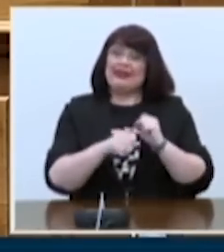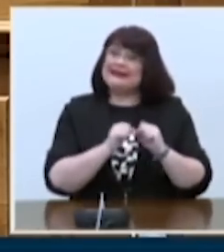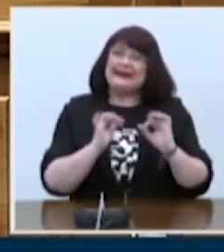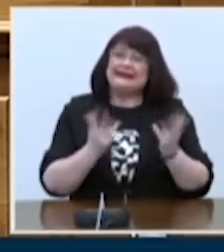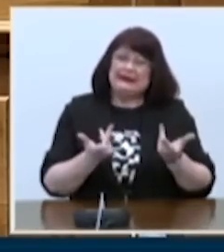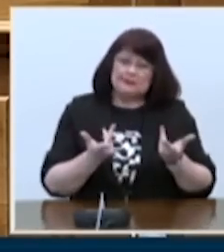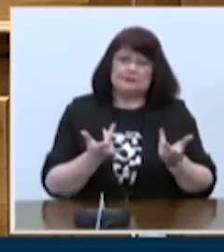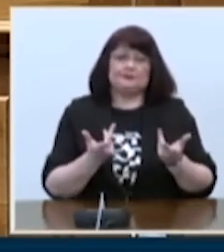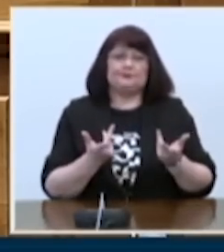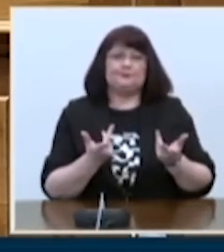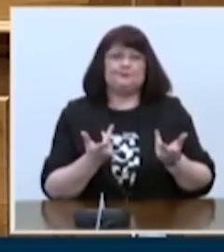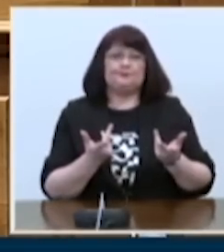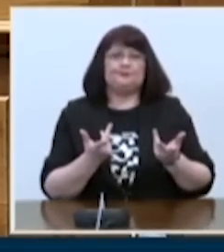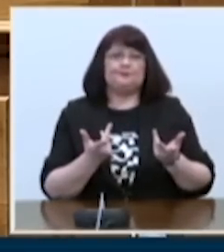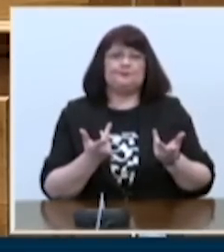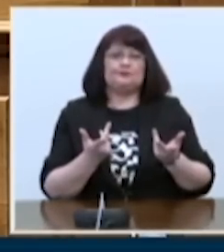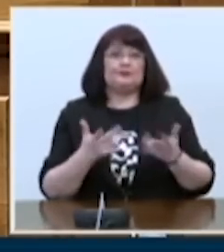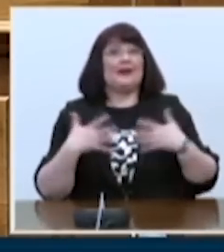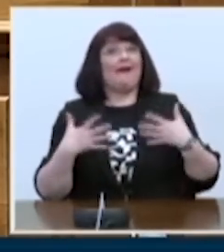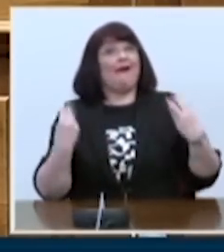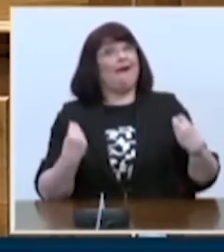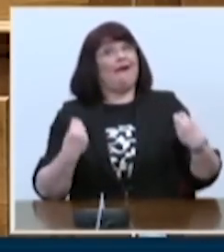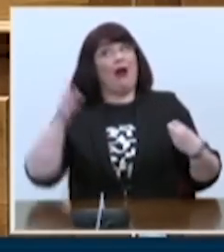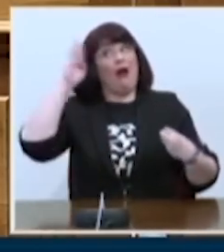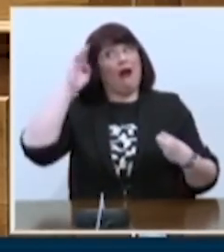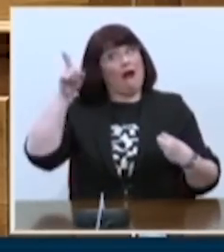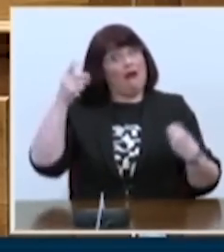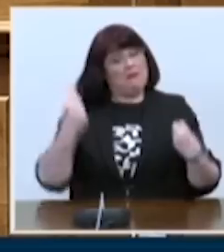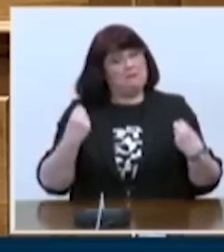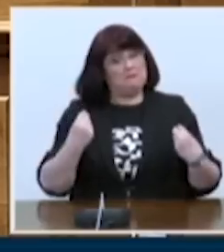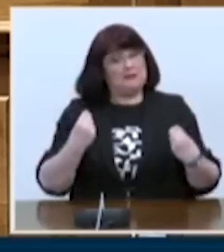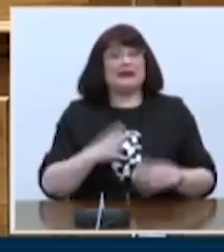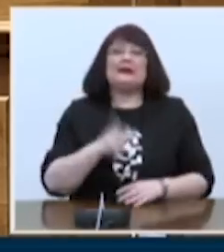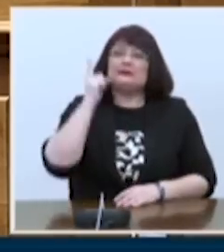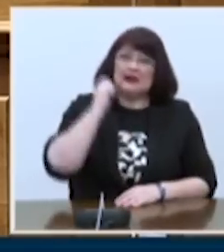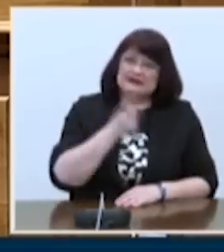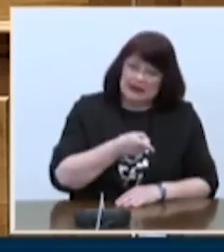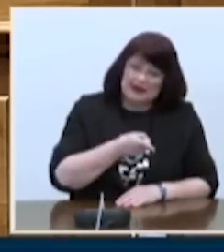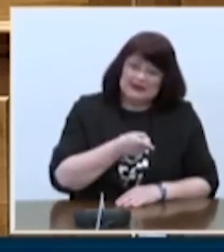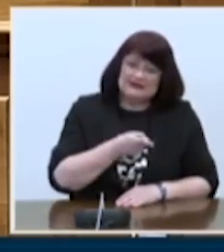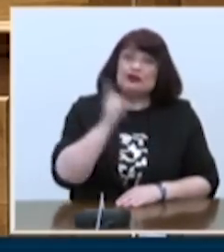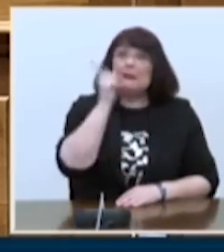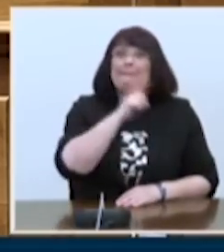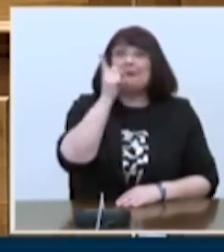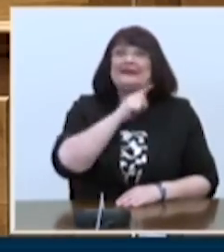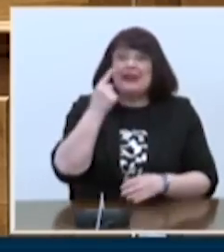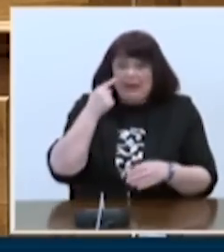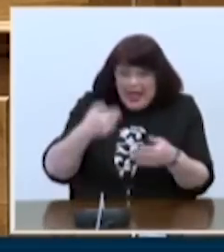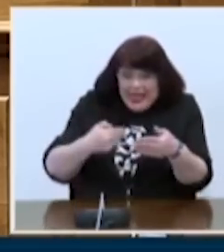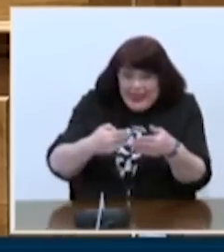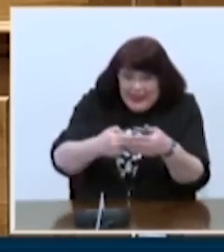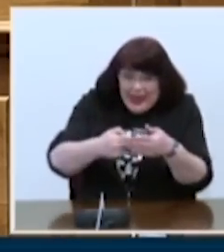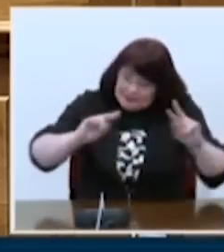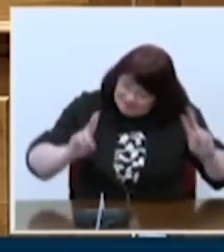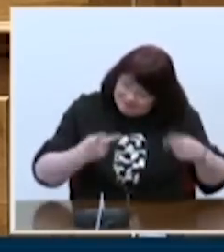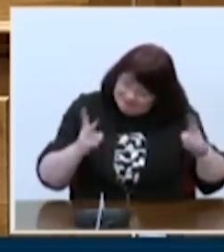ένα πανηγυρικό κλίμα. Όμως να ξέρετε ότι το ψέμα έχει κοντά ποδάρια και πολύ